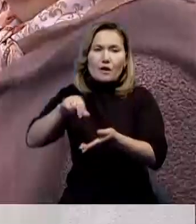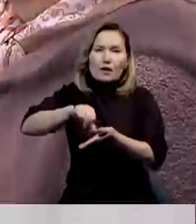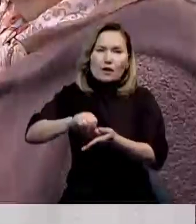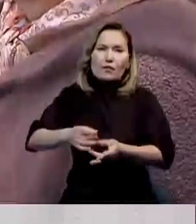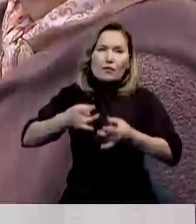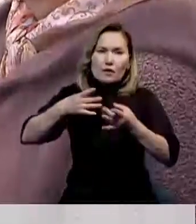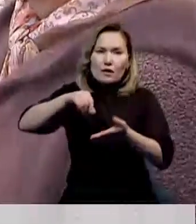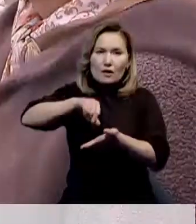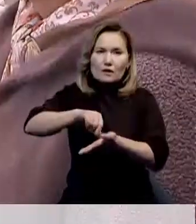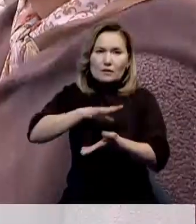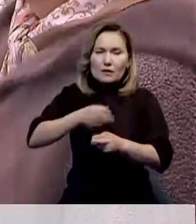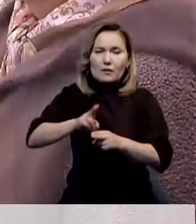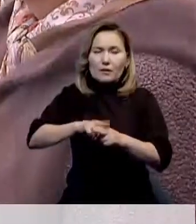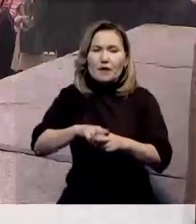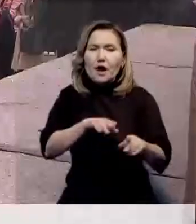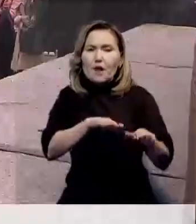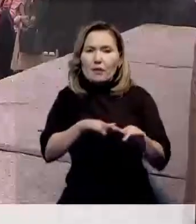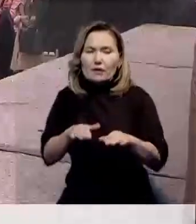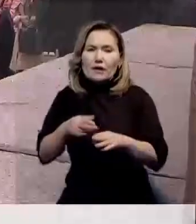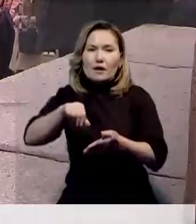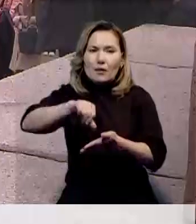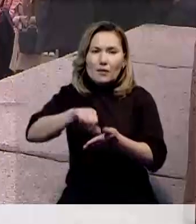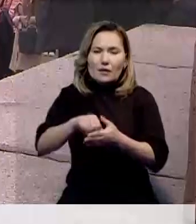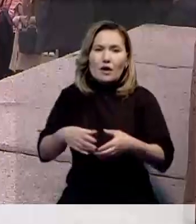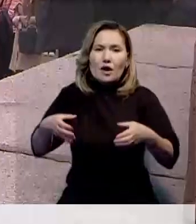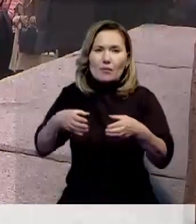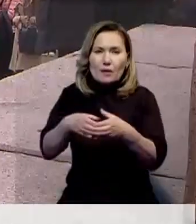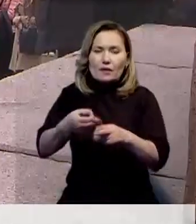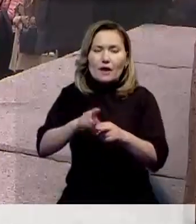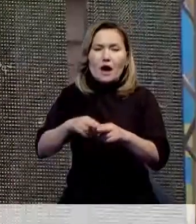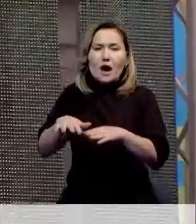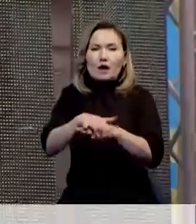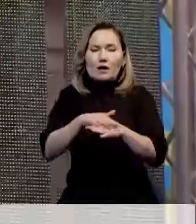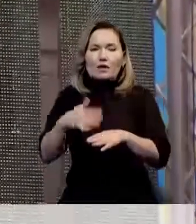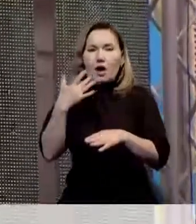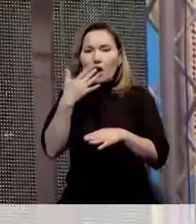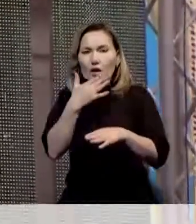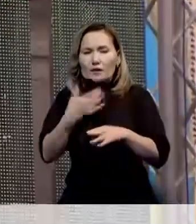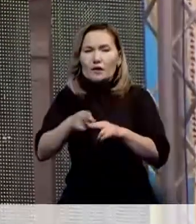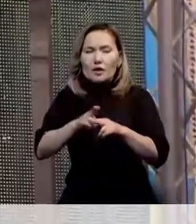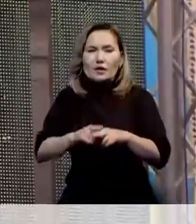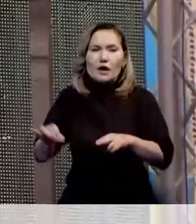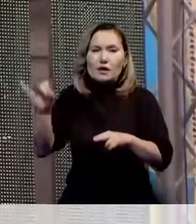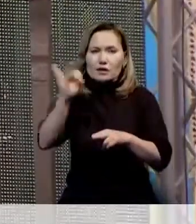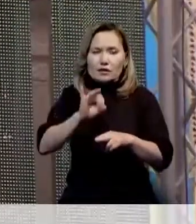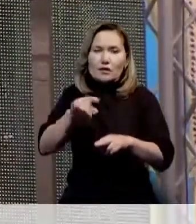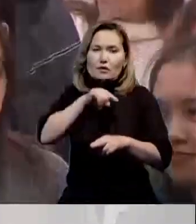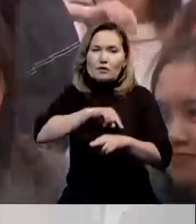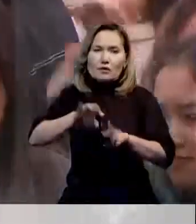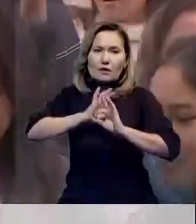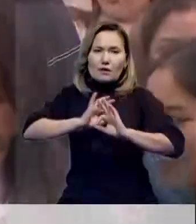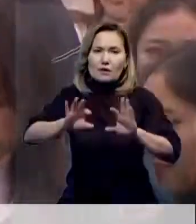одан әрі қыздыра түсті. Ал шараға мұрындық болған қоғамдық ұйым өкілдері халықты ұлттық болмысымызды жоғалтпауға